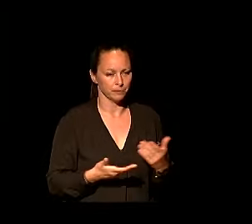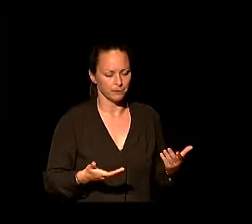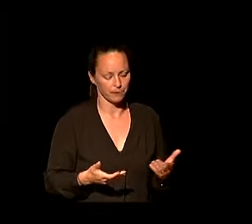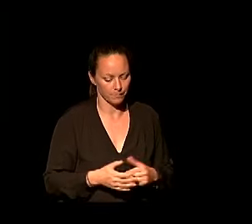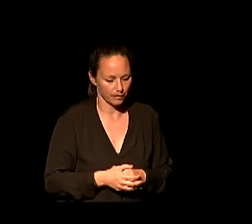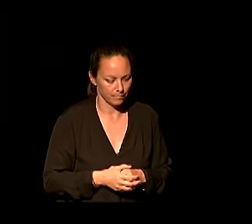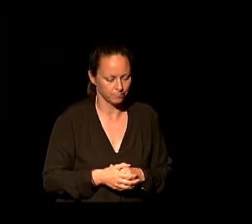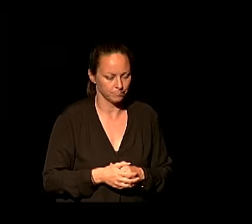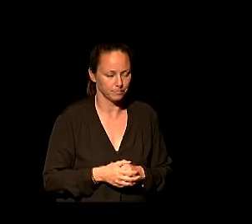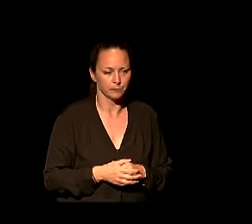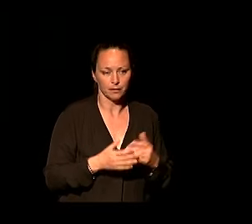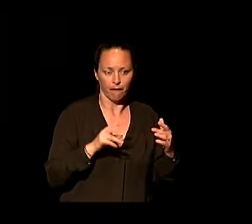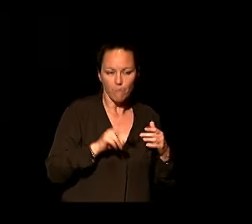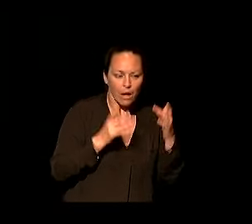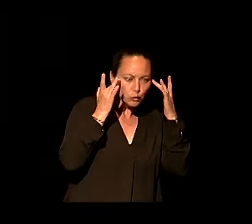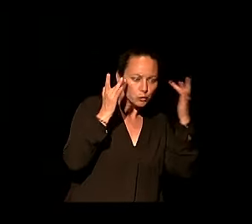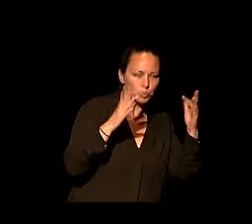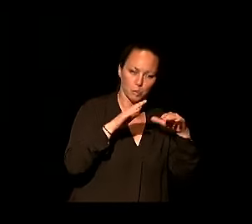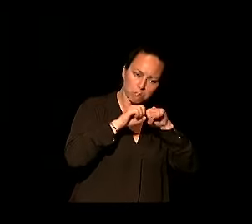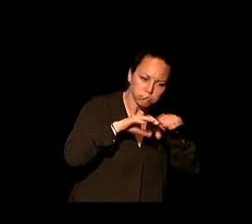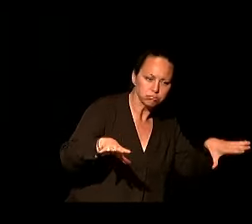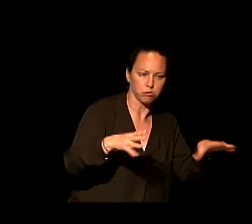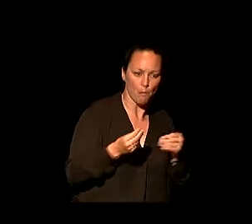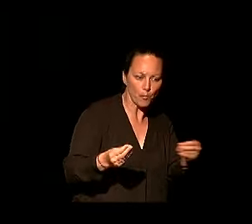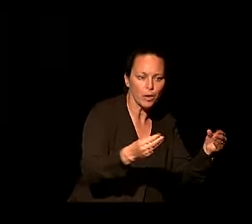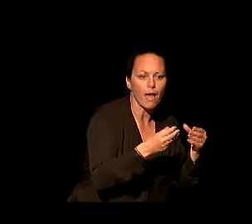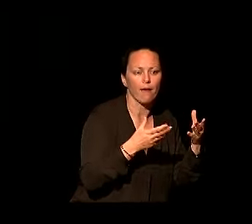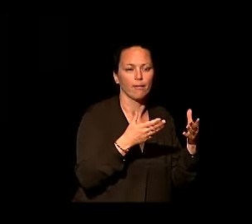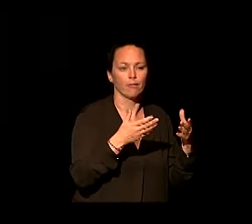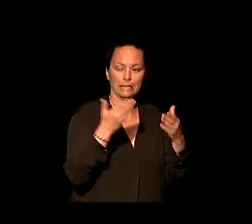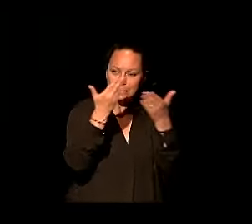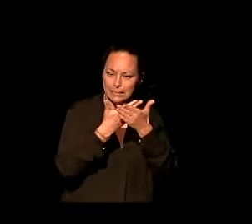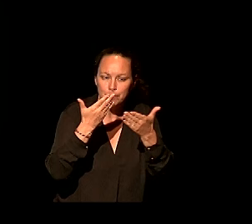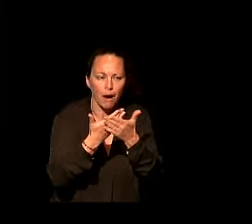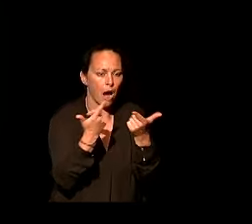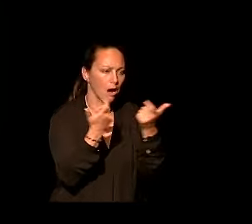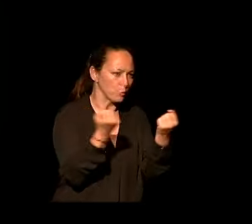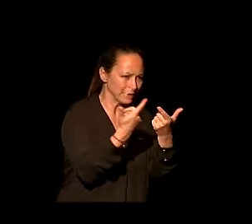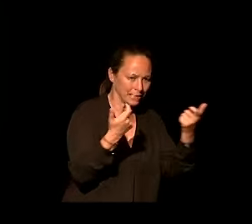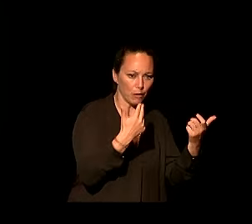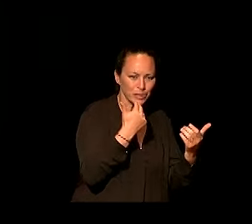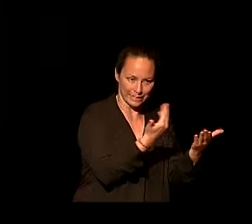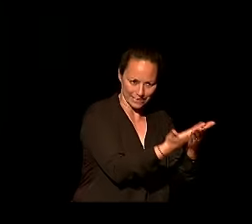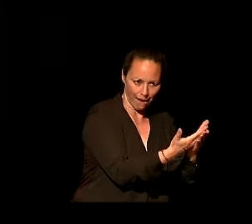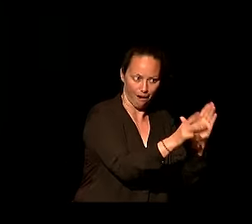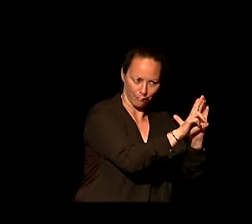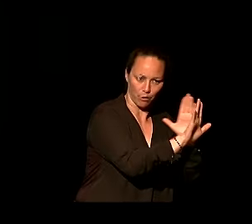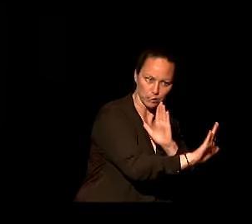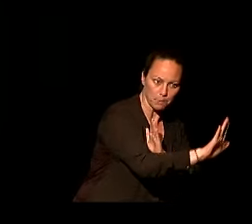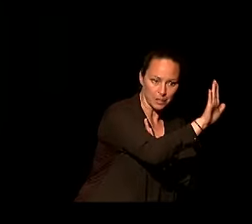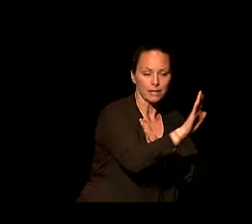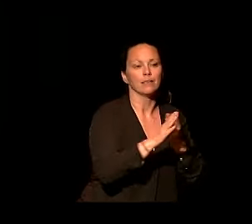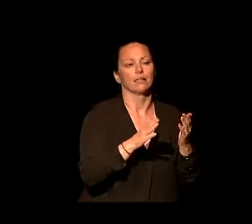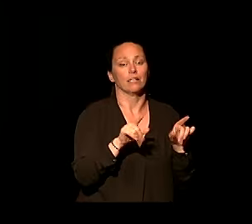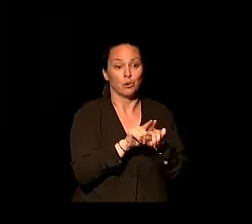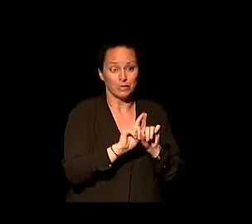outre une culture populaire et une utilisation réelle comme repère dans le cinéma, et c'est le moment aussi où les biographies vont être